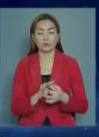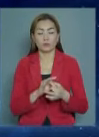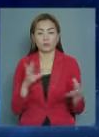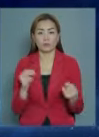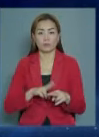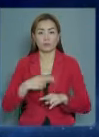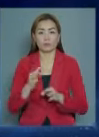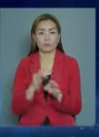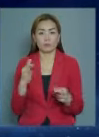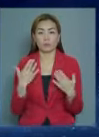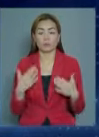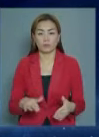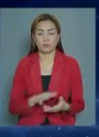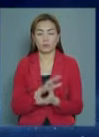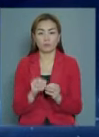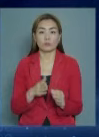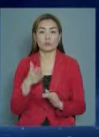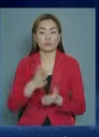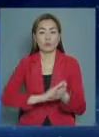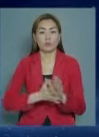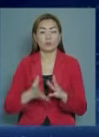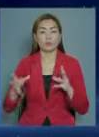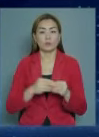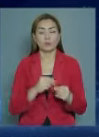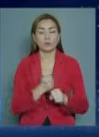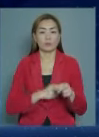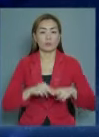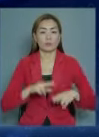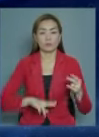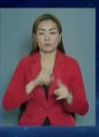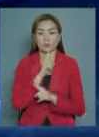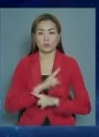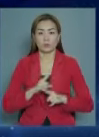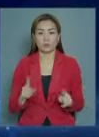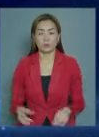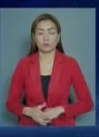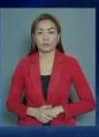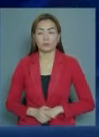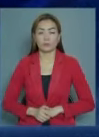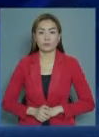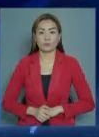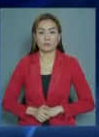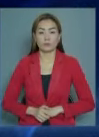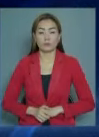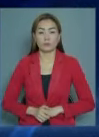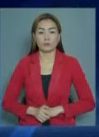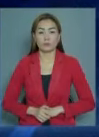жіберілген қаржыны қайтарып алды. Алдағы уақытта Атырау әлеуметтік кәсіпкерлік корпорациясы бұл жобаны